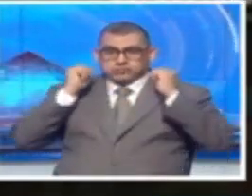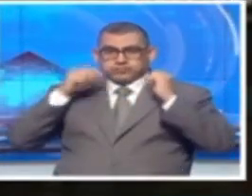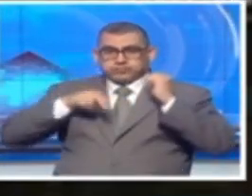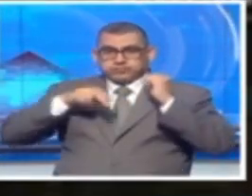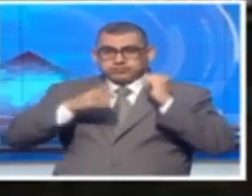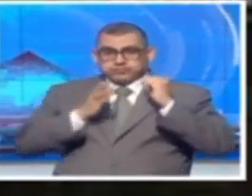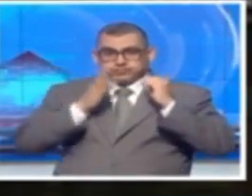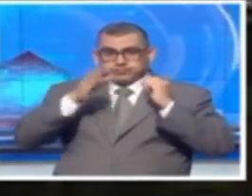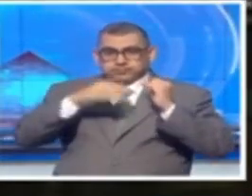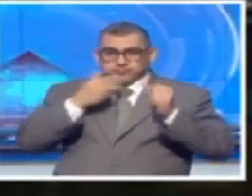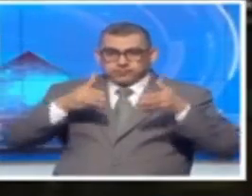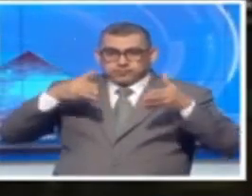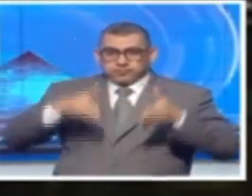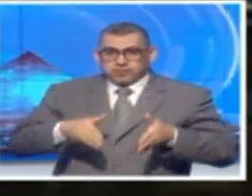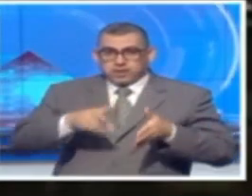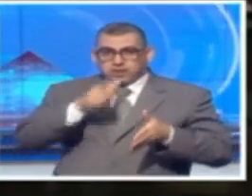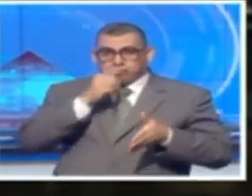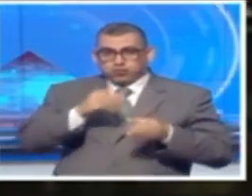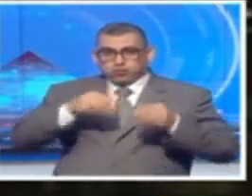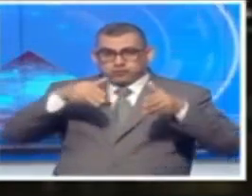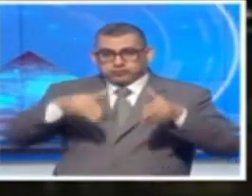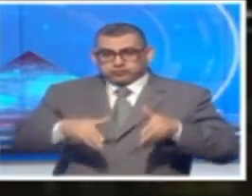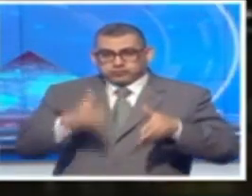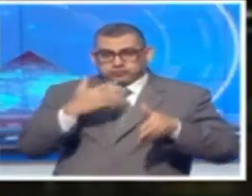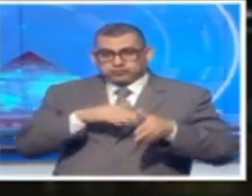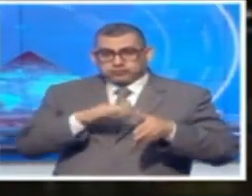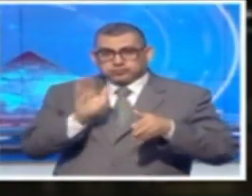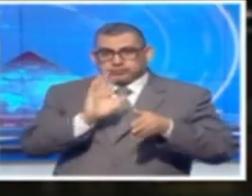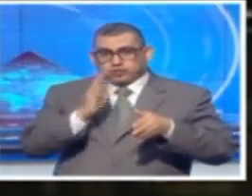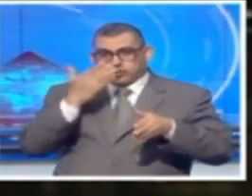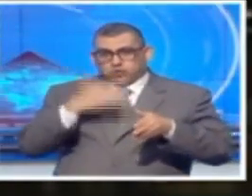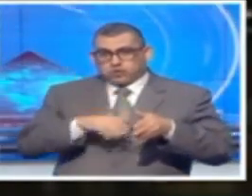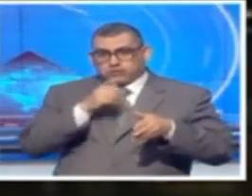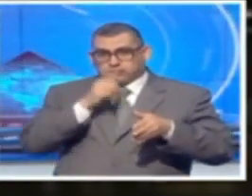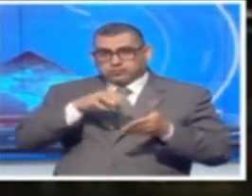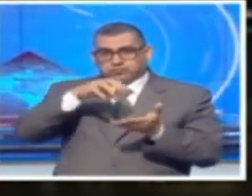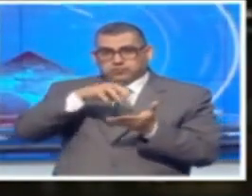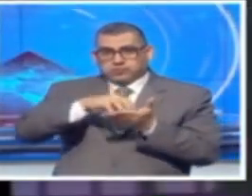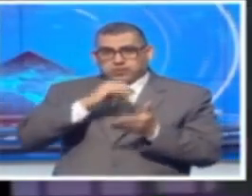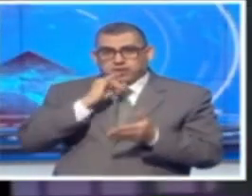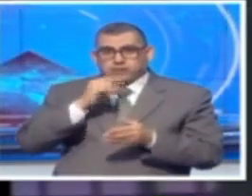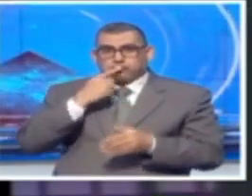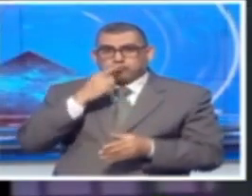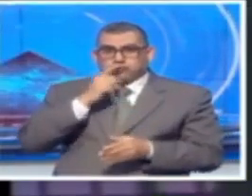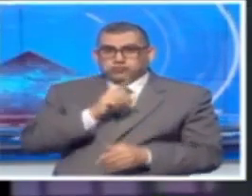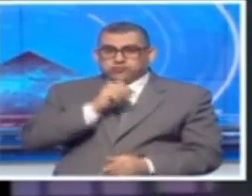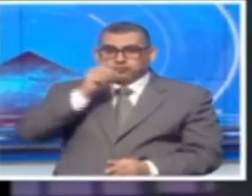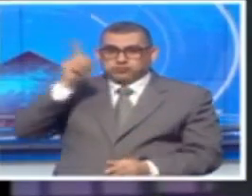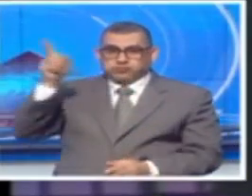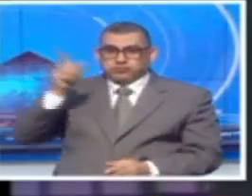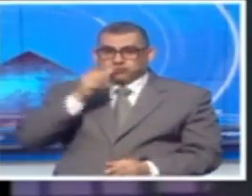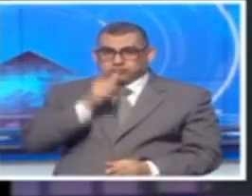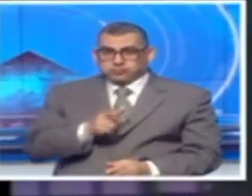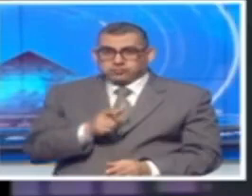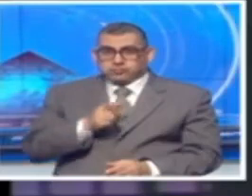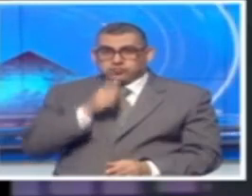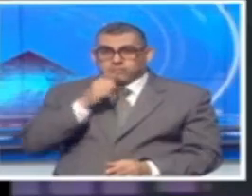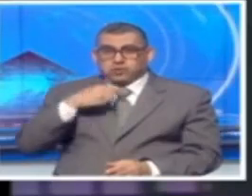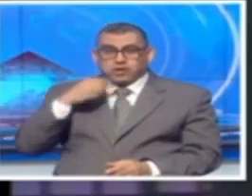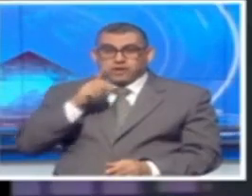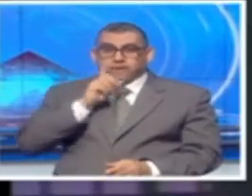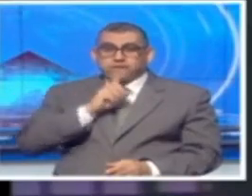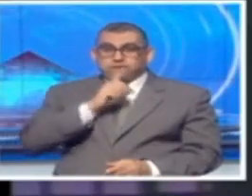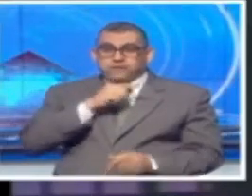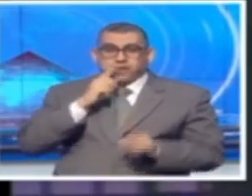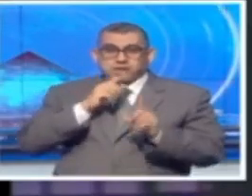الجثمان إلى مثواه الأخير ليوارى الثرى بمنطقة المنارة في الإسكندرية. يعد